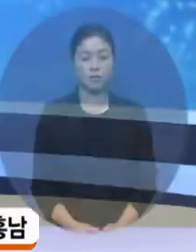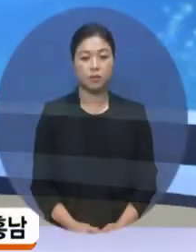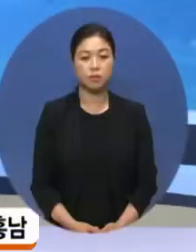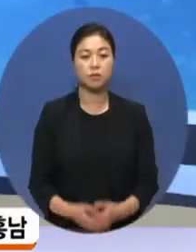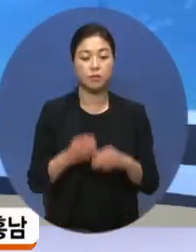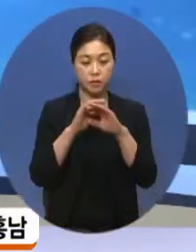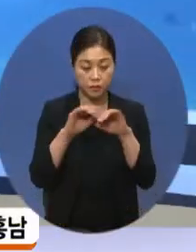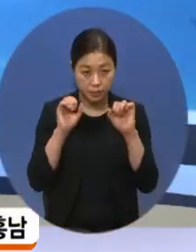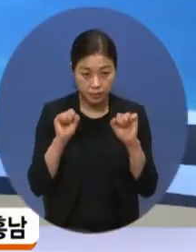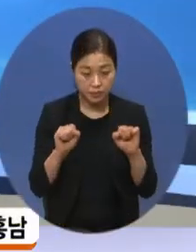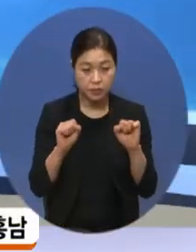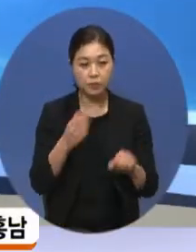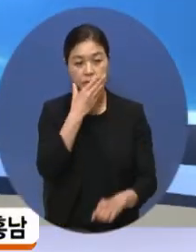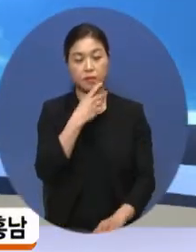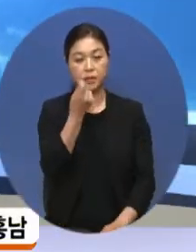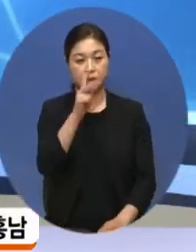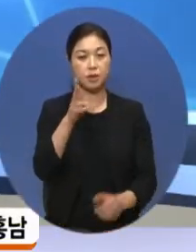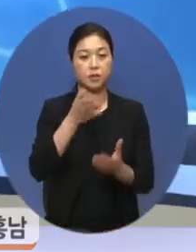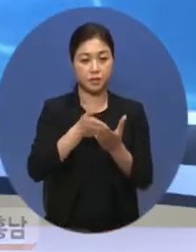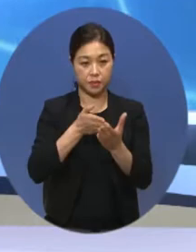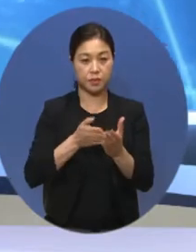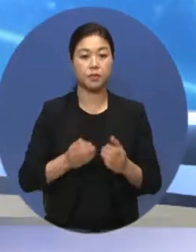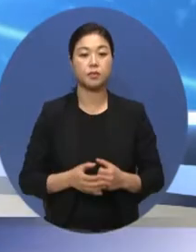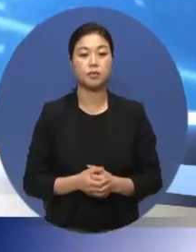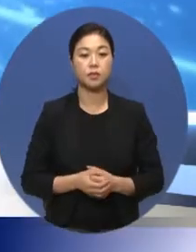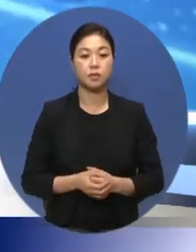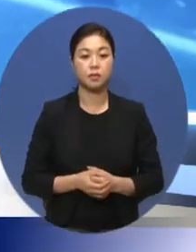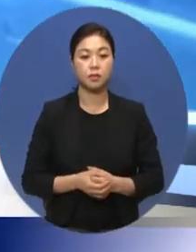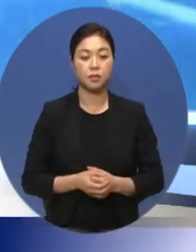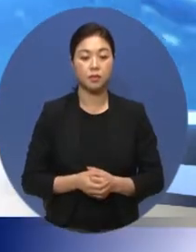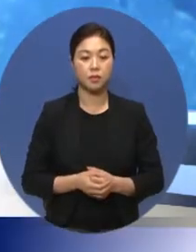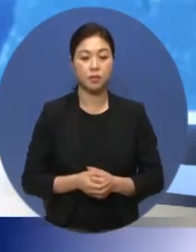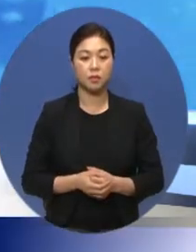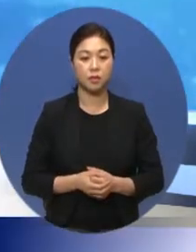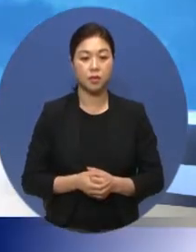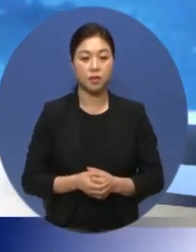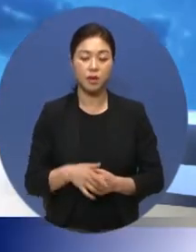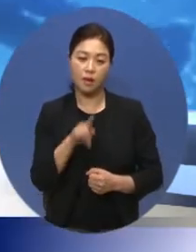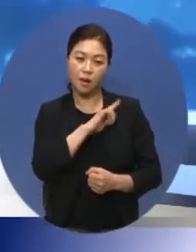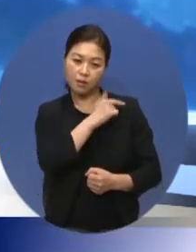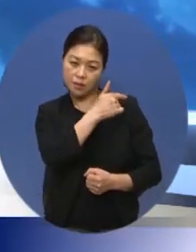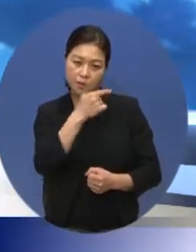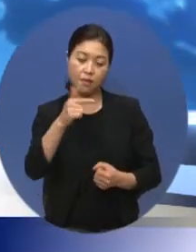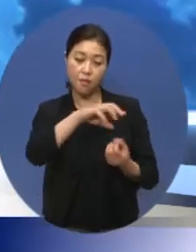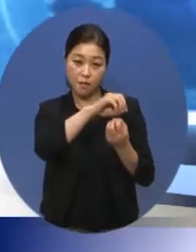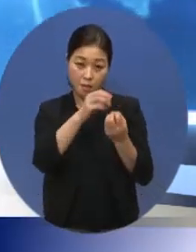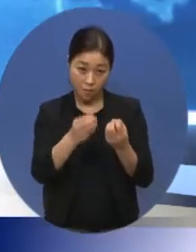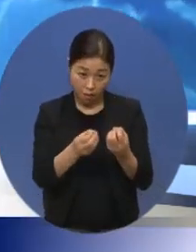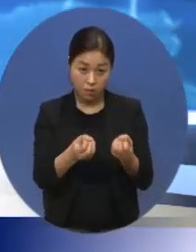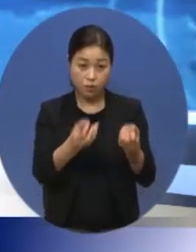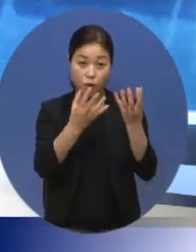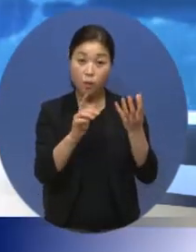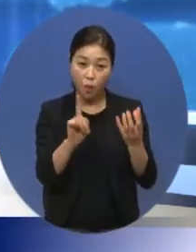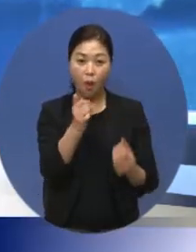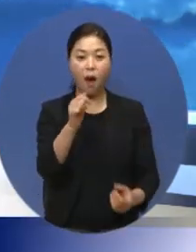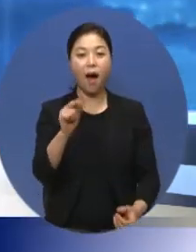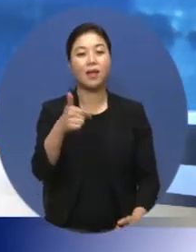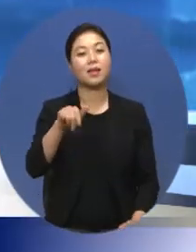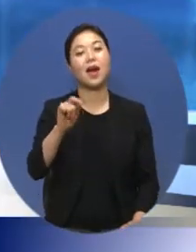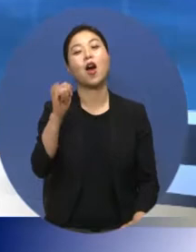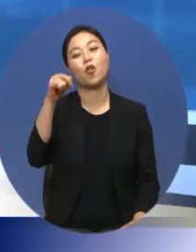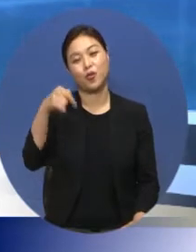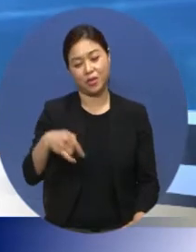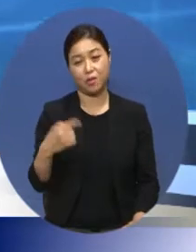시청자 여러분 안녕하십니까? 복지TV 뉴스입니다. 우리 민족 최대의 명절인 한가위가 다가왔습니다.